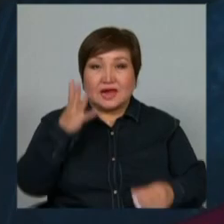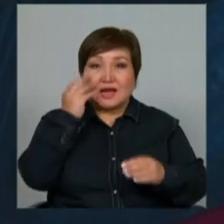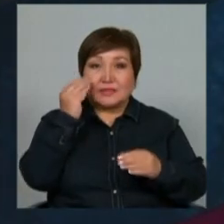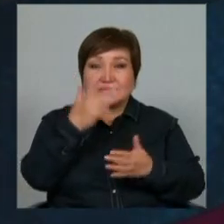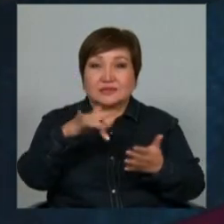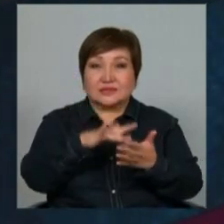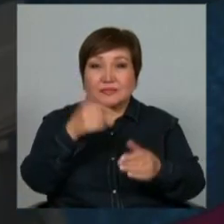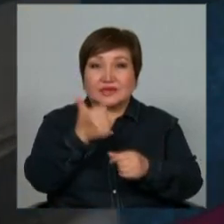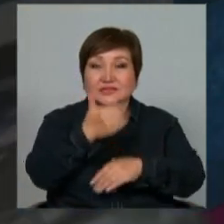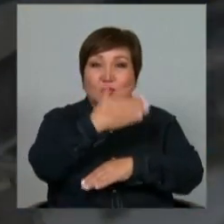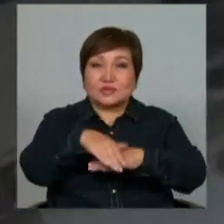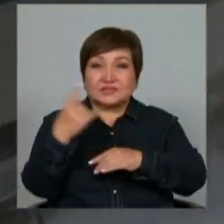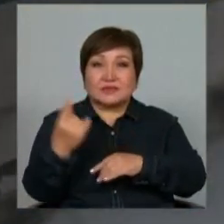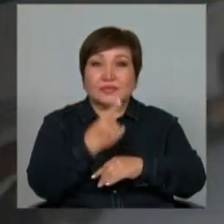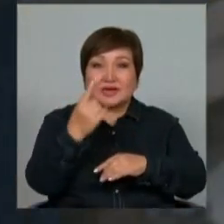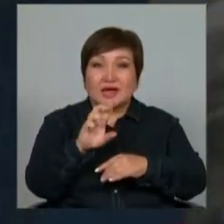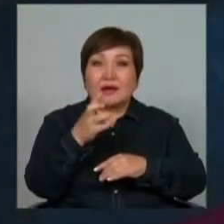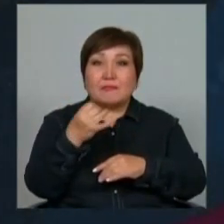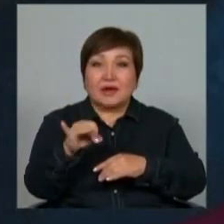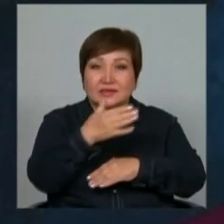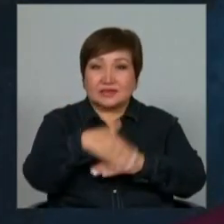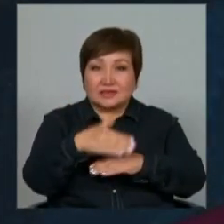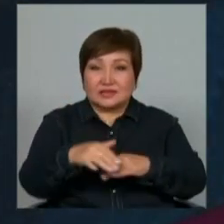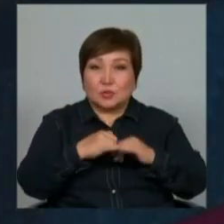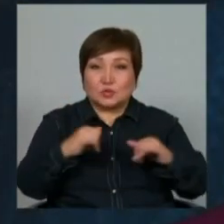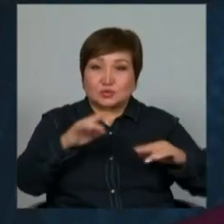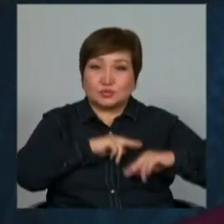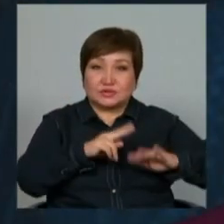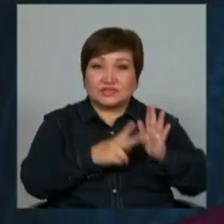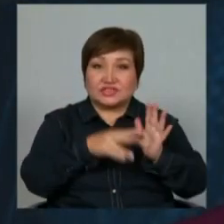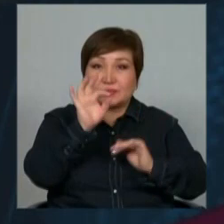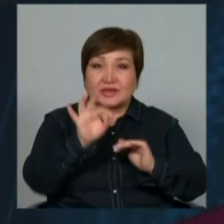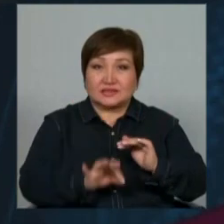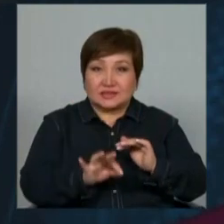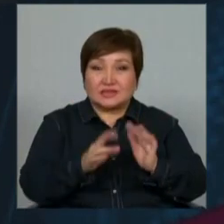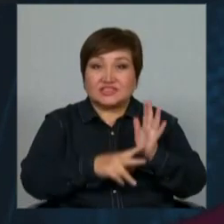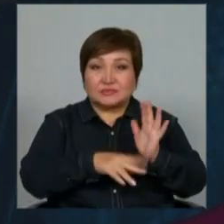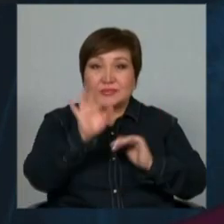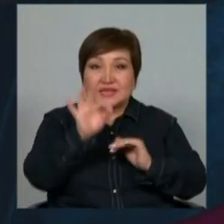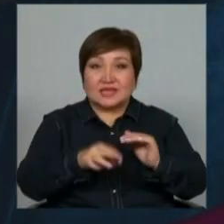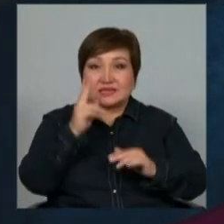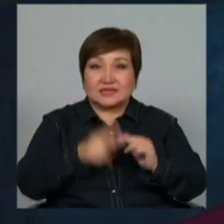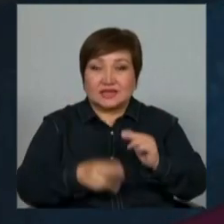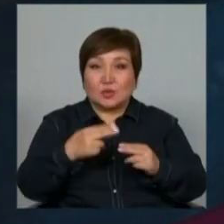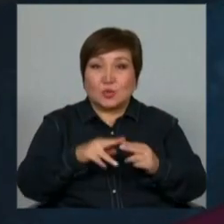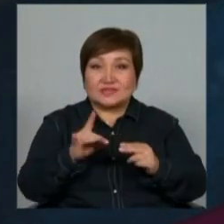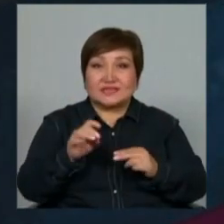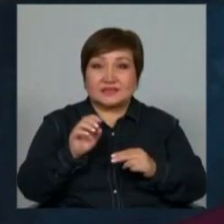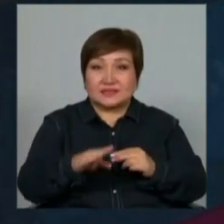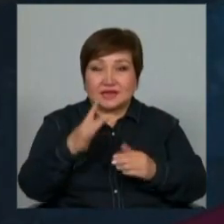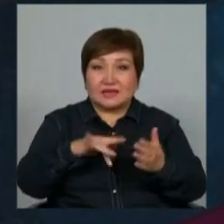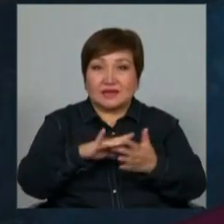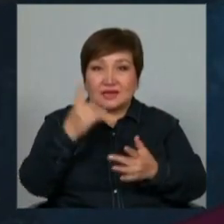Алматыда басты көшелердің бірі Абай даңғылын ұзарту жұмыстары 7%-ға аяқталды. 70%-ға аяқталды. Осы ретте қала әкімі